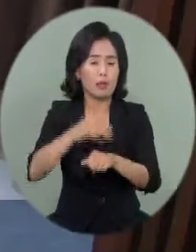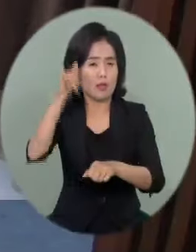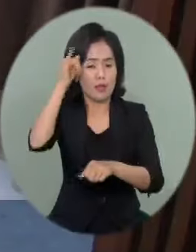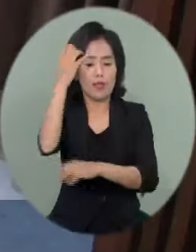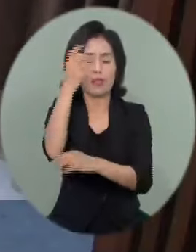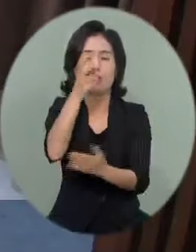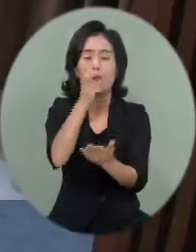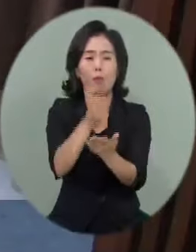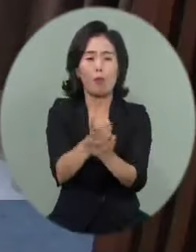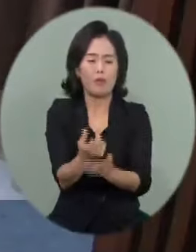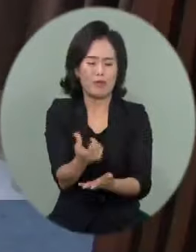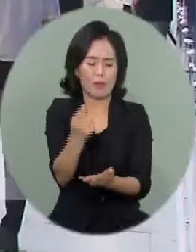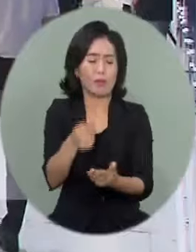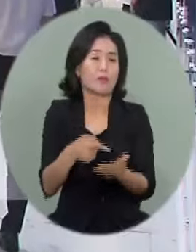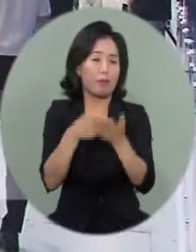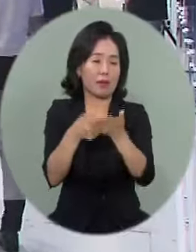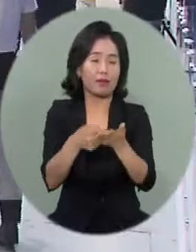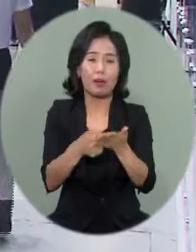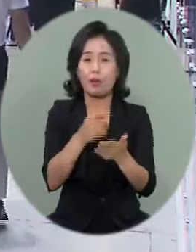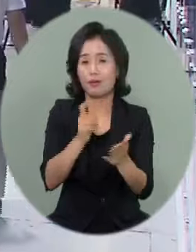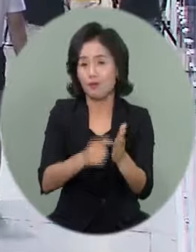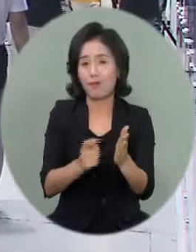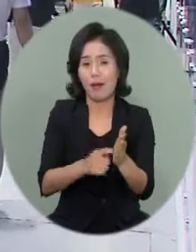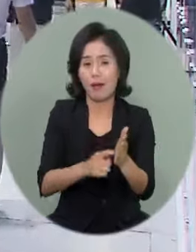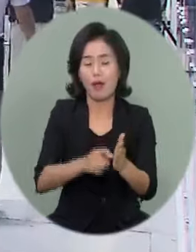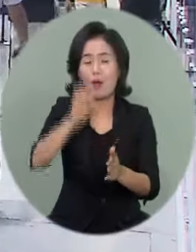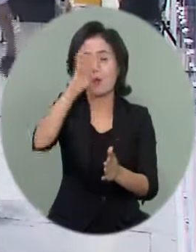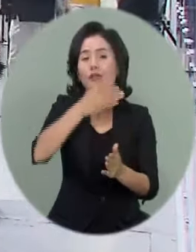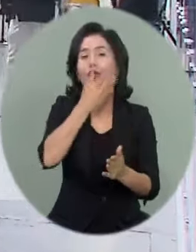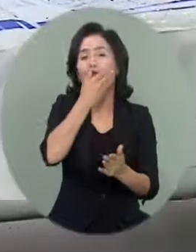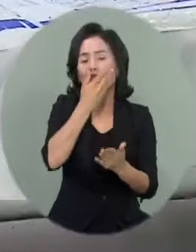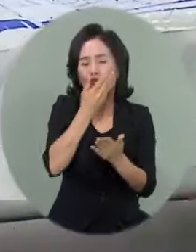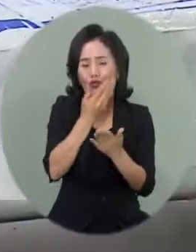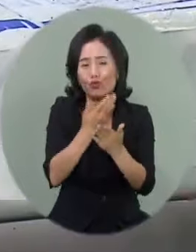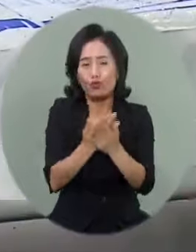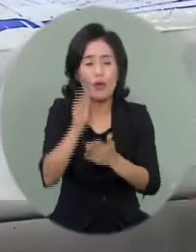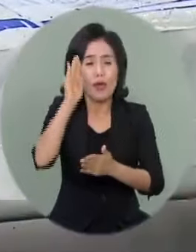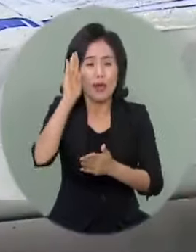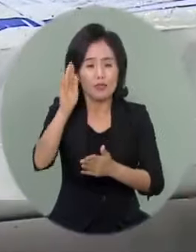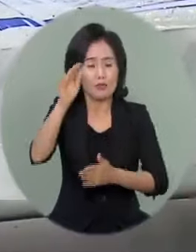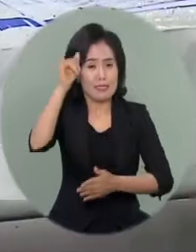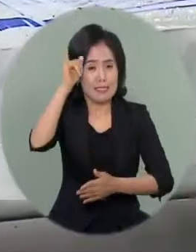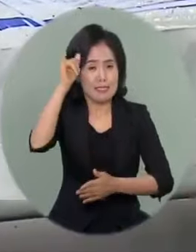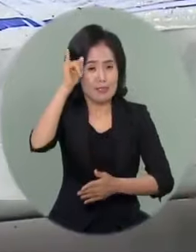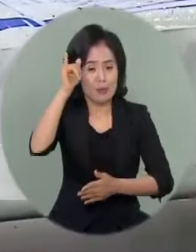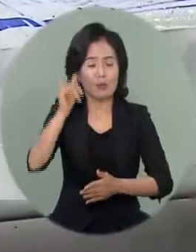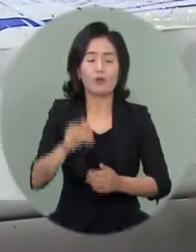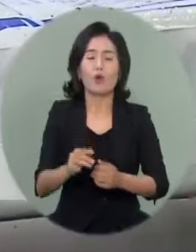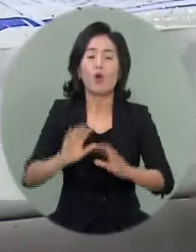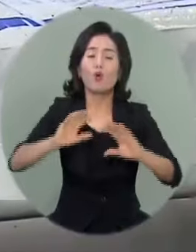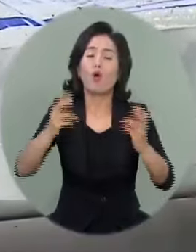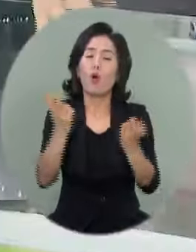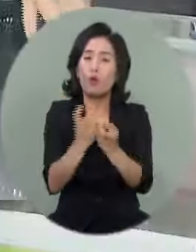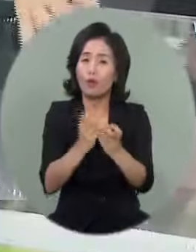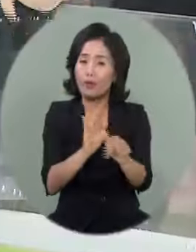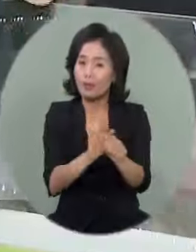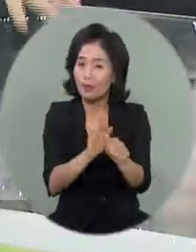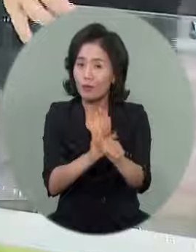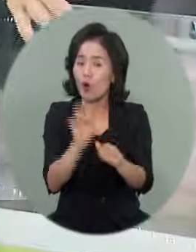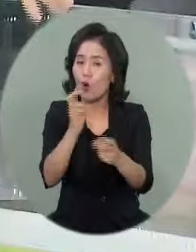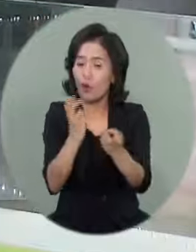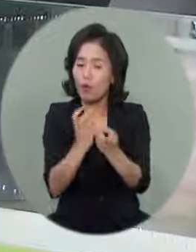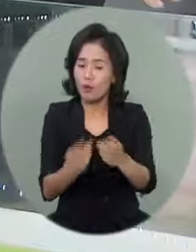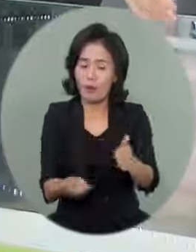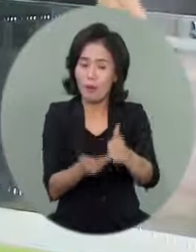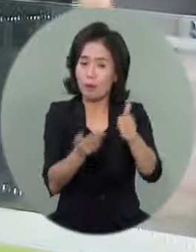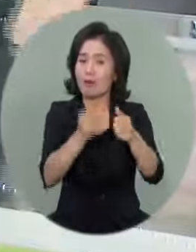기본법 발이가 시급합니다 광주의 핵심 미래 먹걸리 산업인 인공지능을 국가가 어떻게 지원하고 어떻게